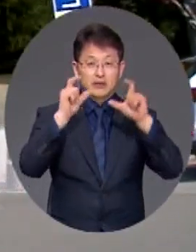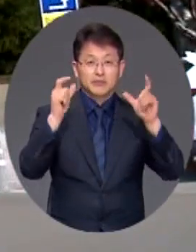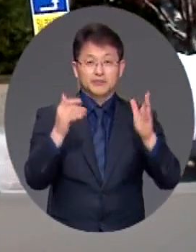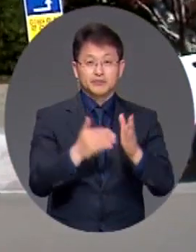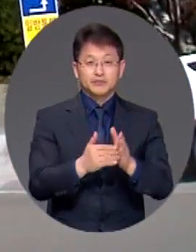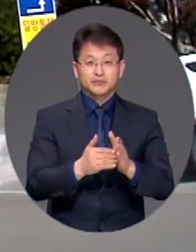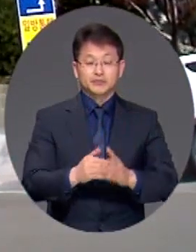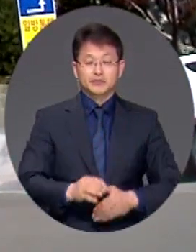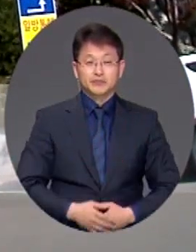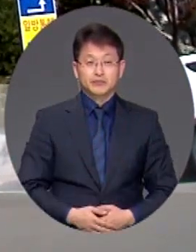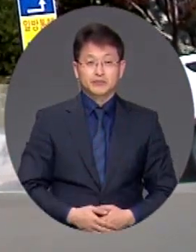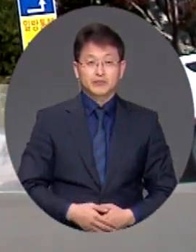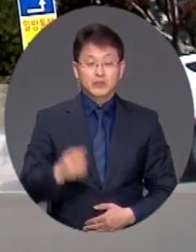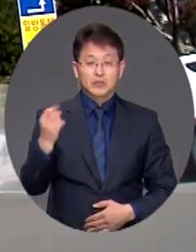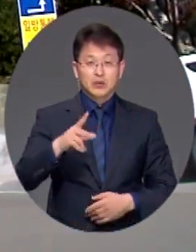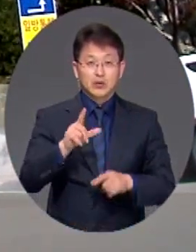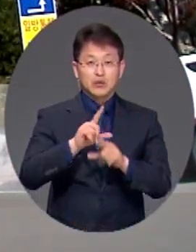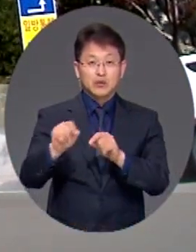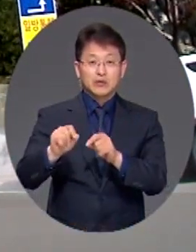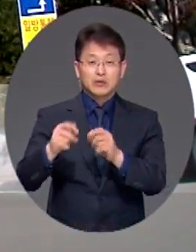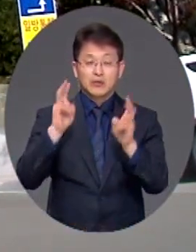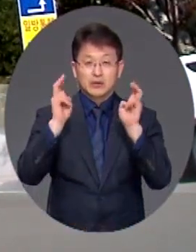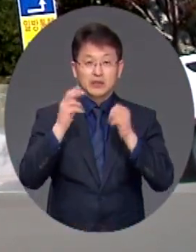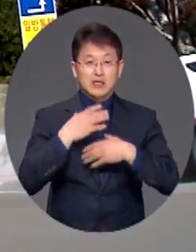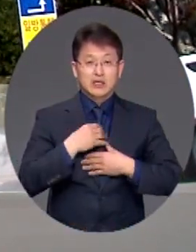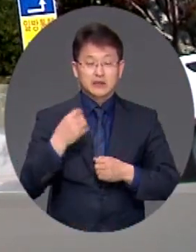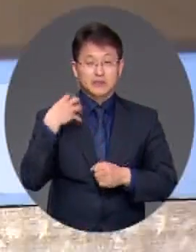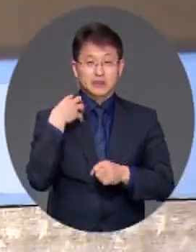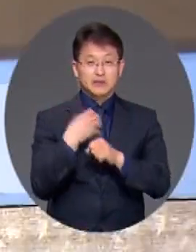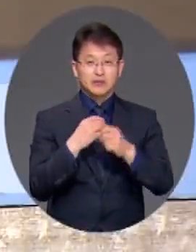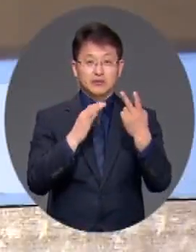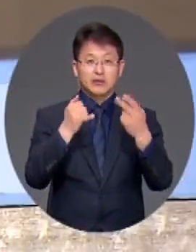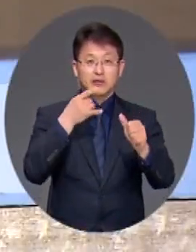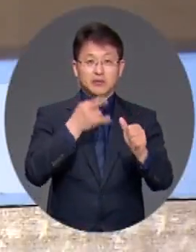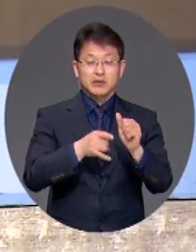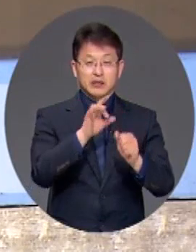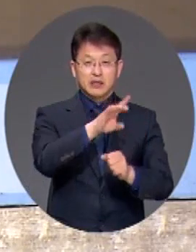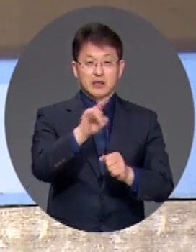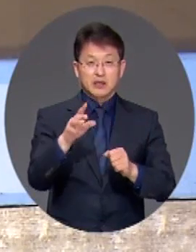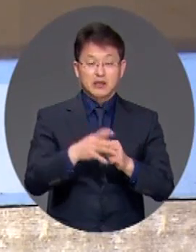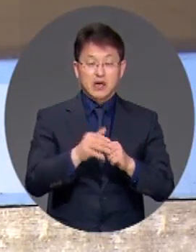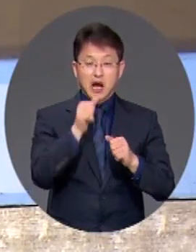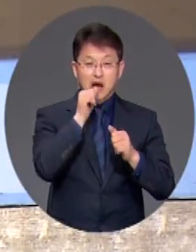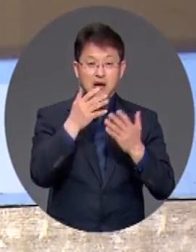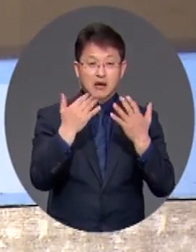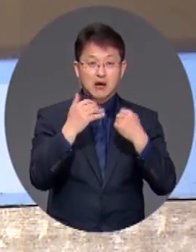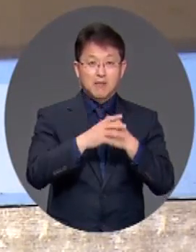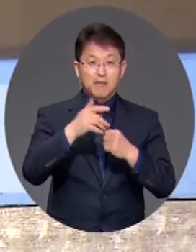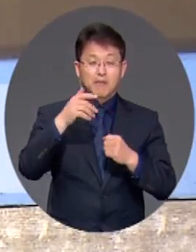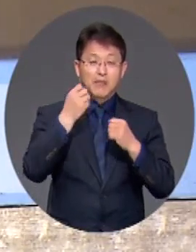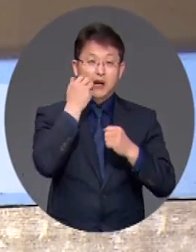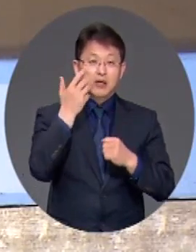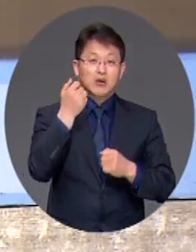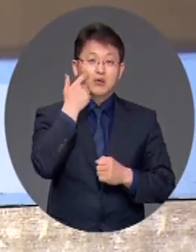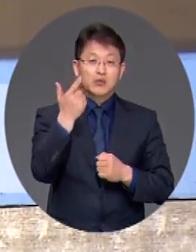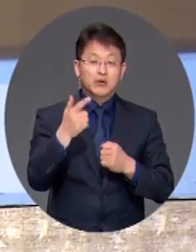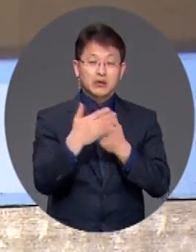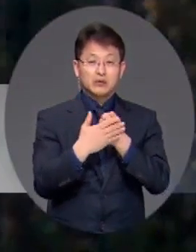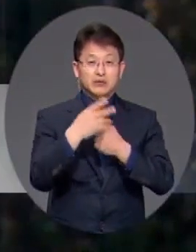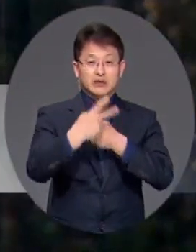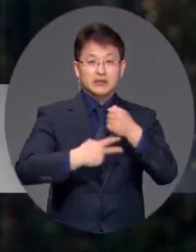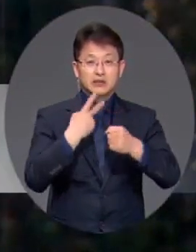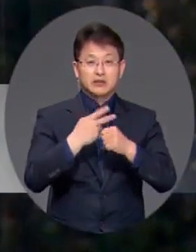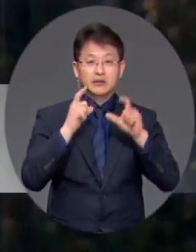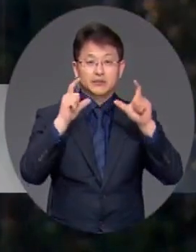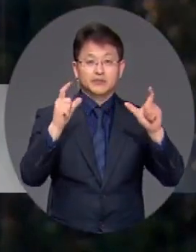선고했습니다 또 협력업체 안전책임자 두 명에겐 각각 금고 8개월과 6개월 집행유예